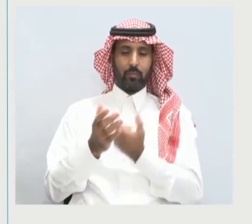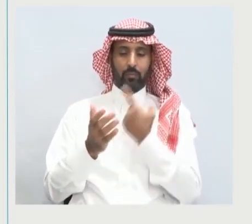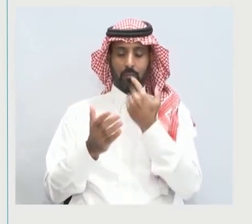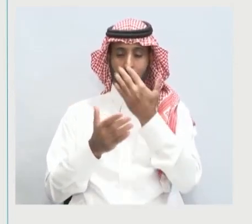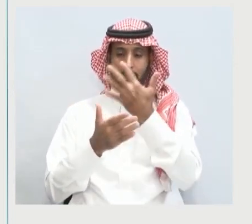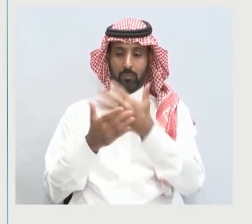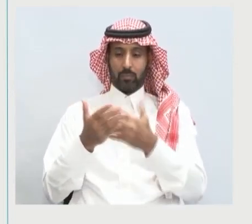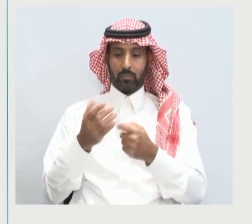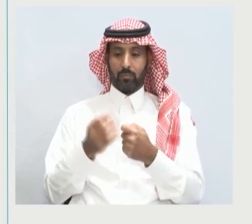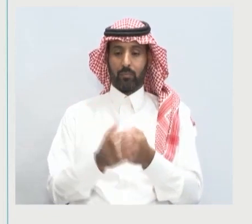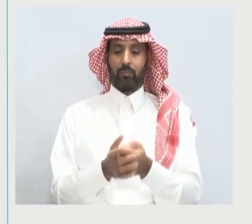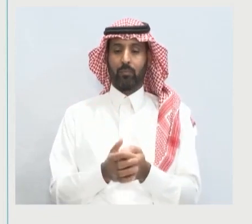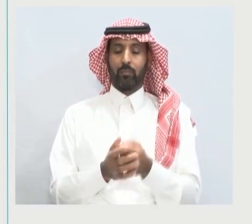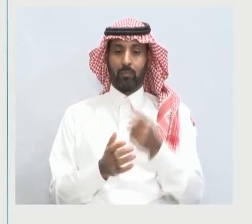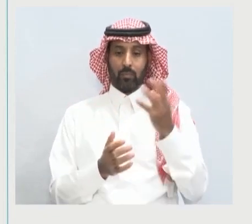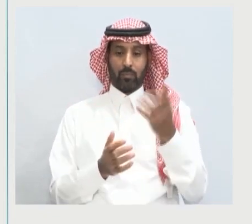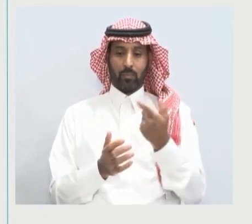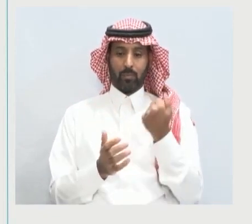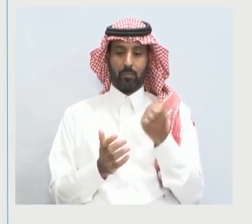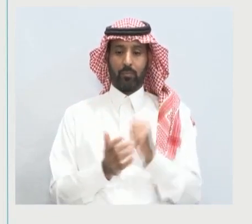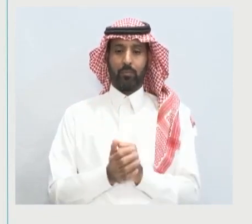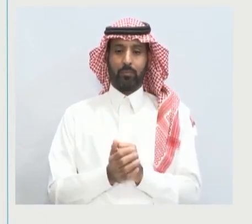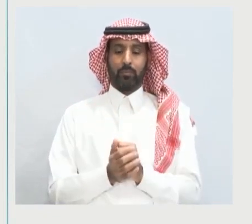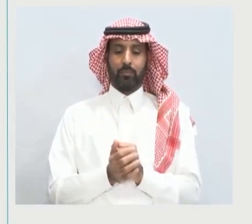يتعلق الامر بالارقام